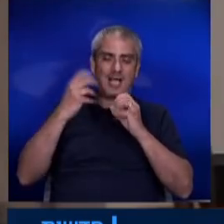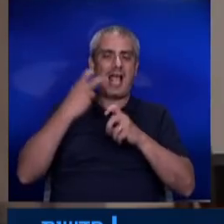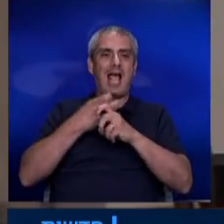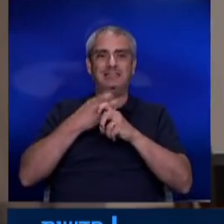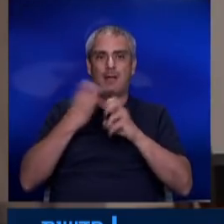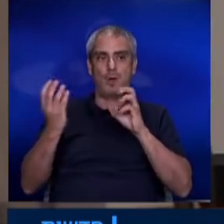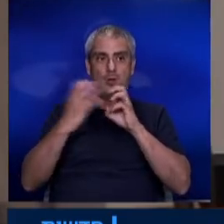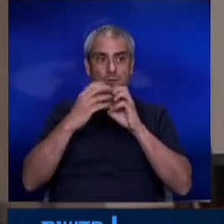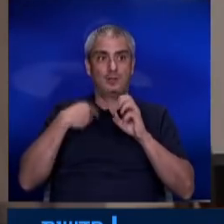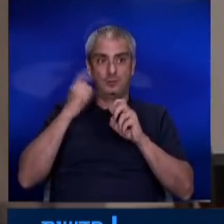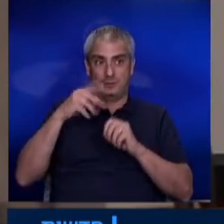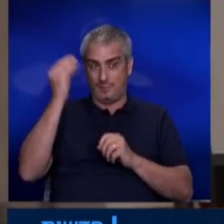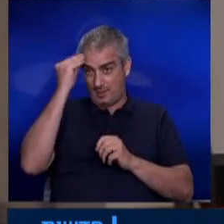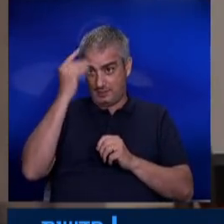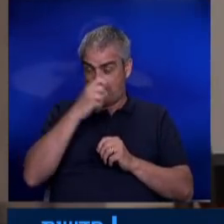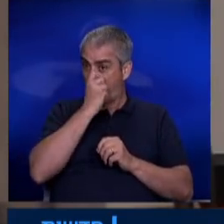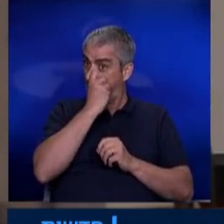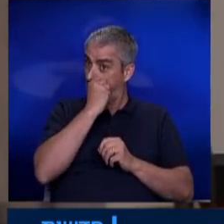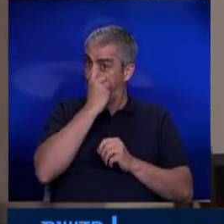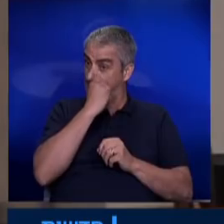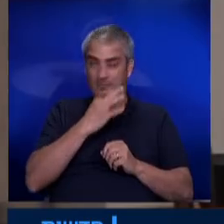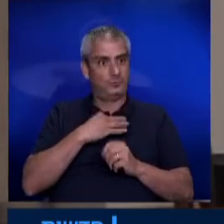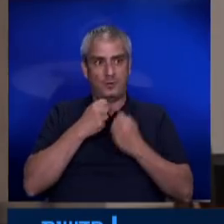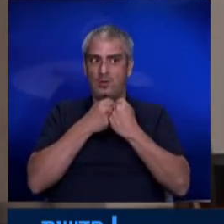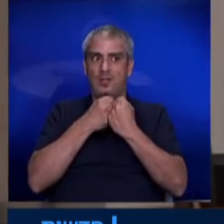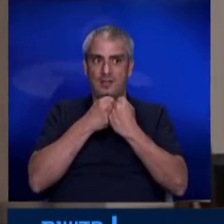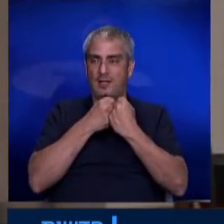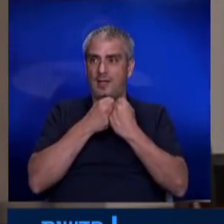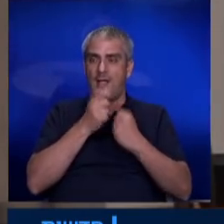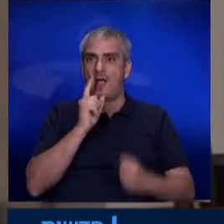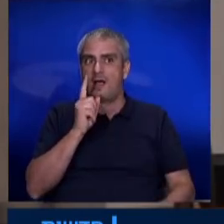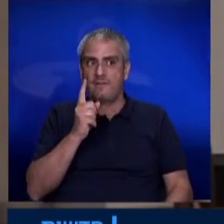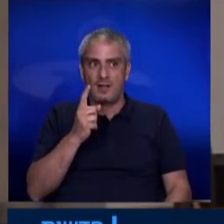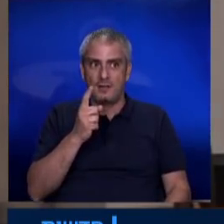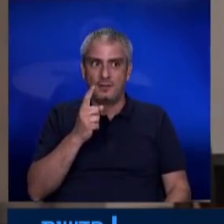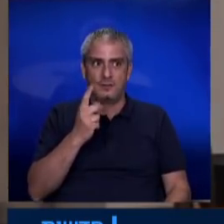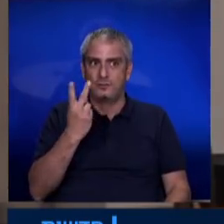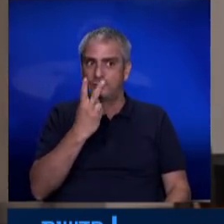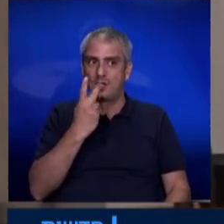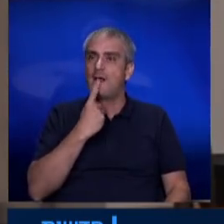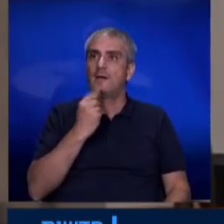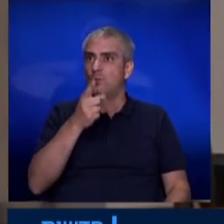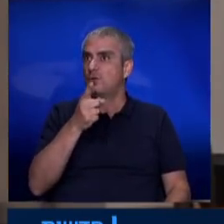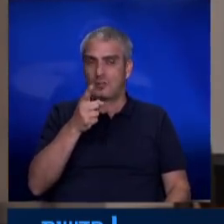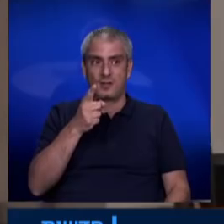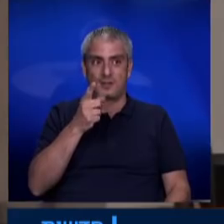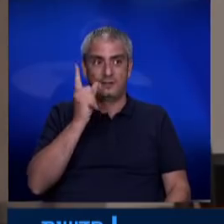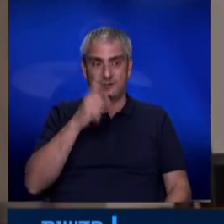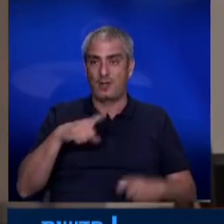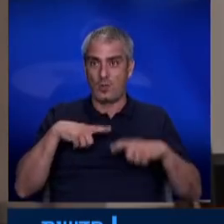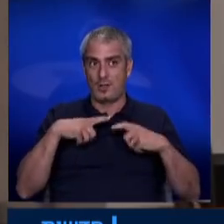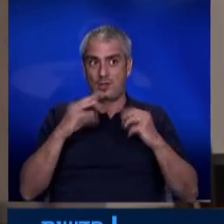לזכור שבשבילנו זה אתגר וכולי, אבל שתי החמודות האלה הצטרכו לחיות עם עצמן